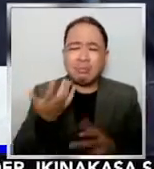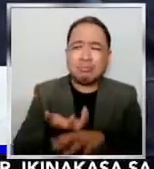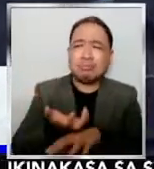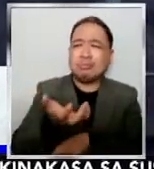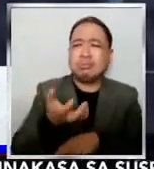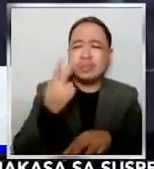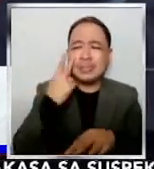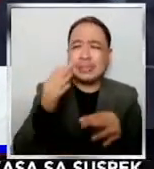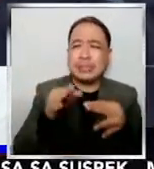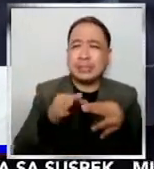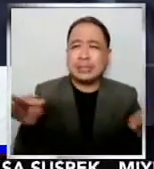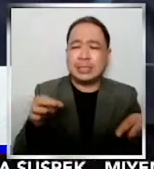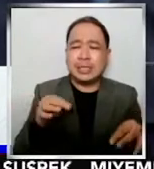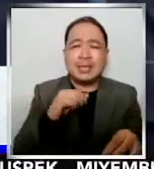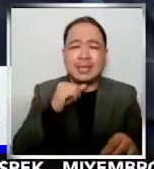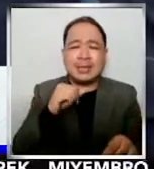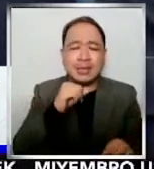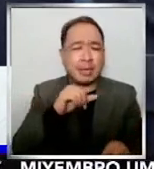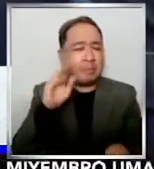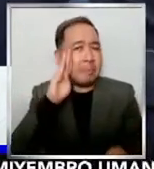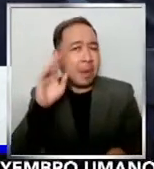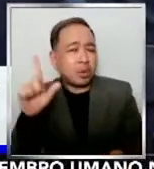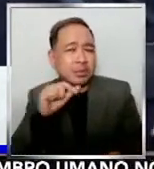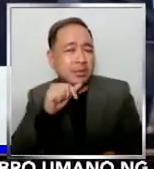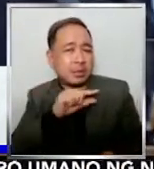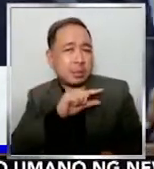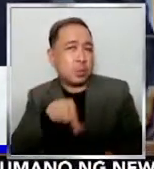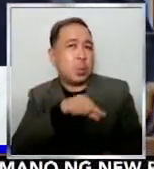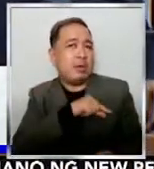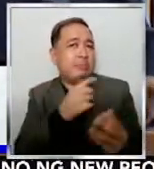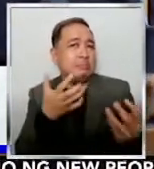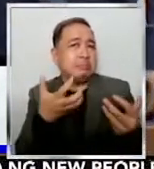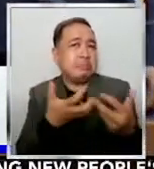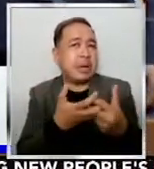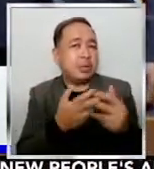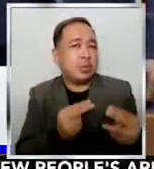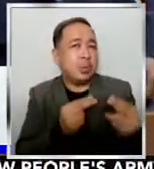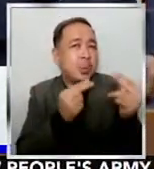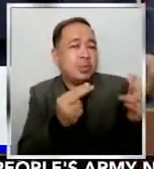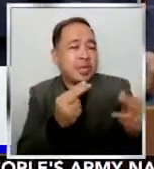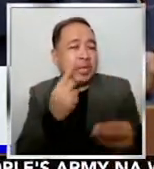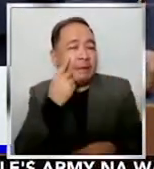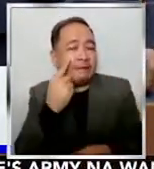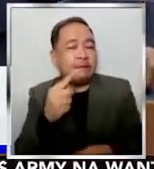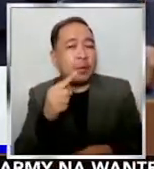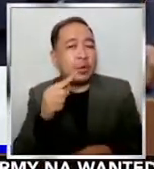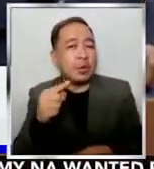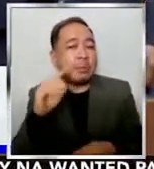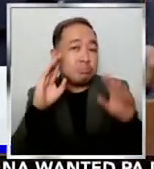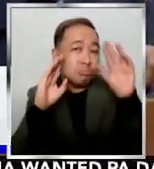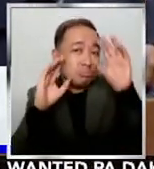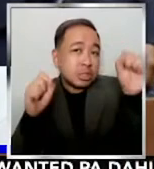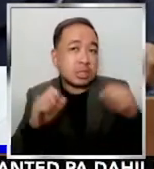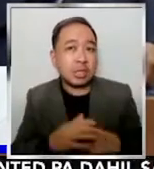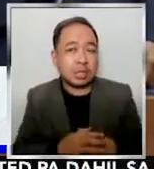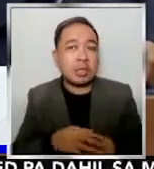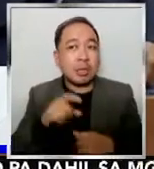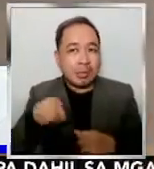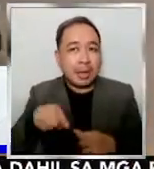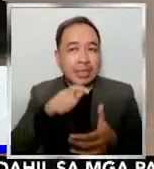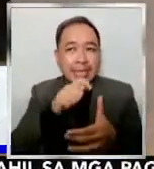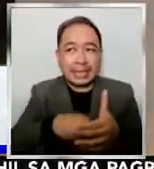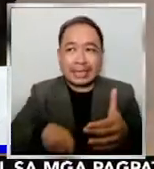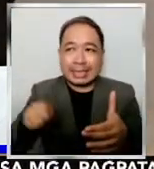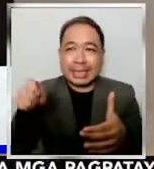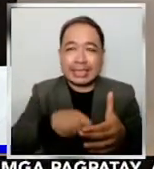kwalipikado si Marcos na tumakbo bilang Pangulo. Dapat na rin daw ibasura ang petisyon matapos maiproklamang panalo si